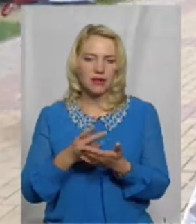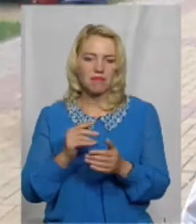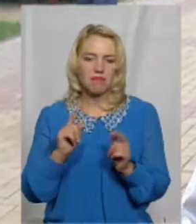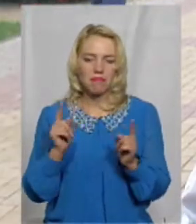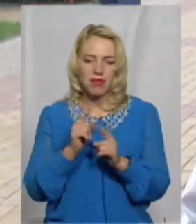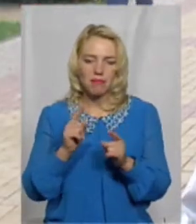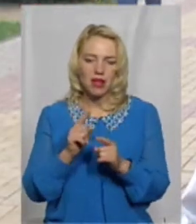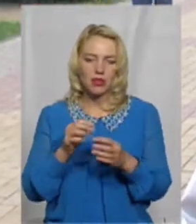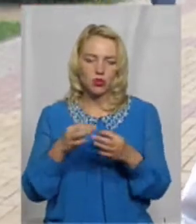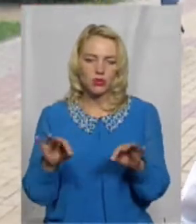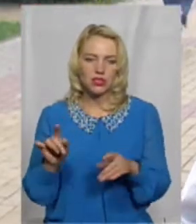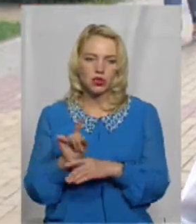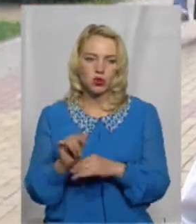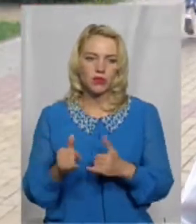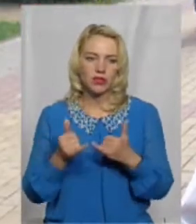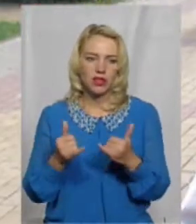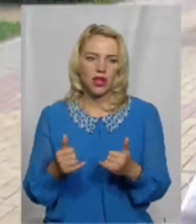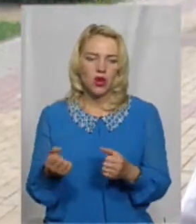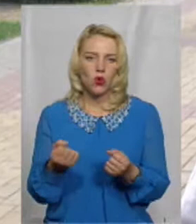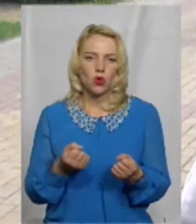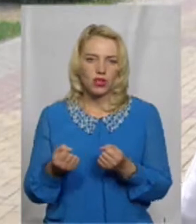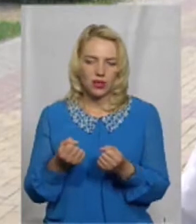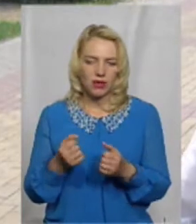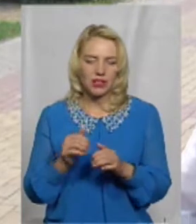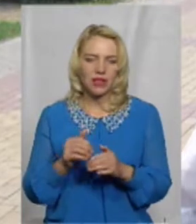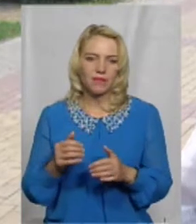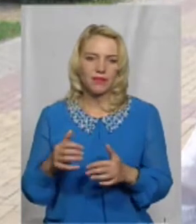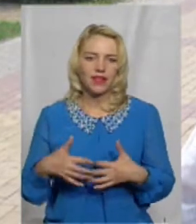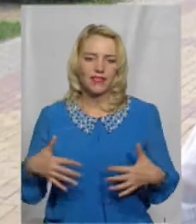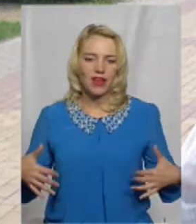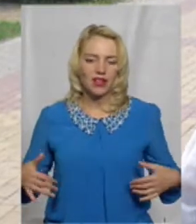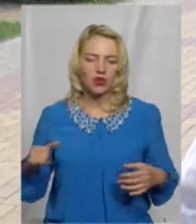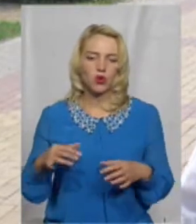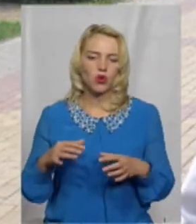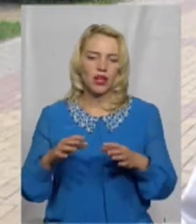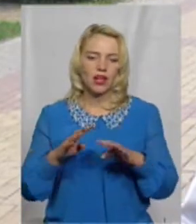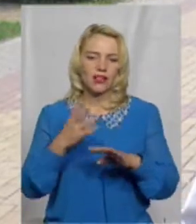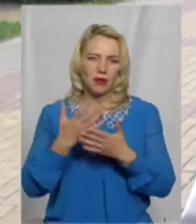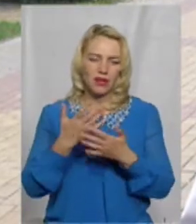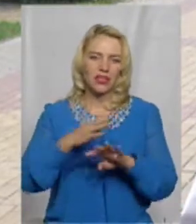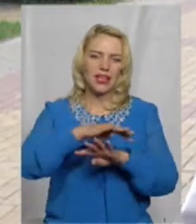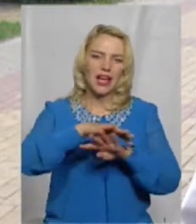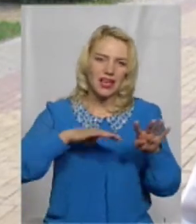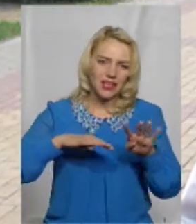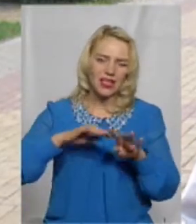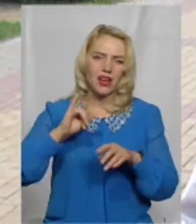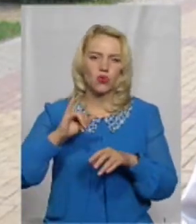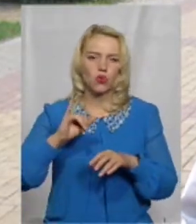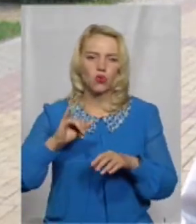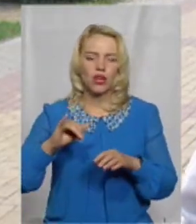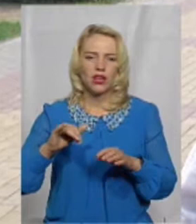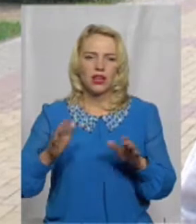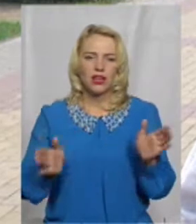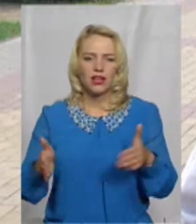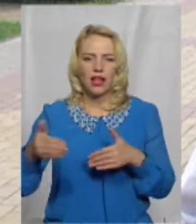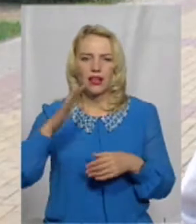мінімальні допустимі норми для утримання диких тварин, там клітка, наприклад, акваріум, ну, тераріум, так звані тераріуми для